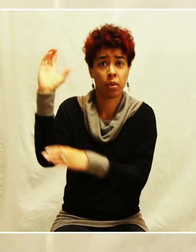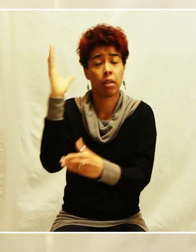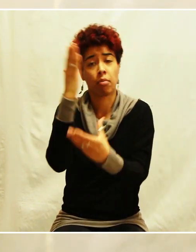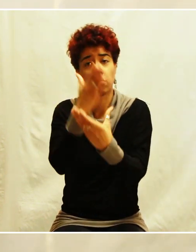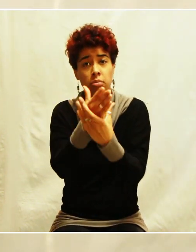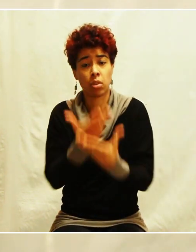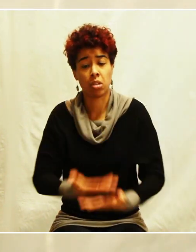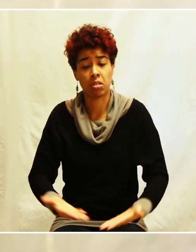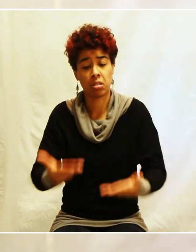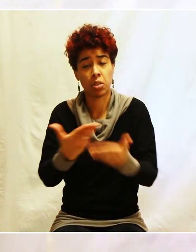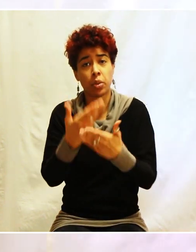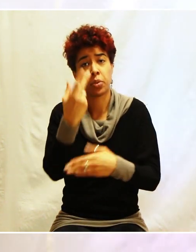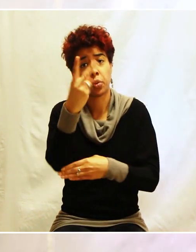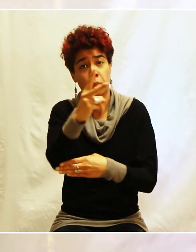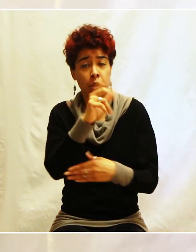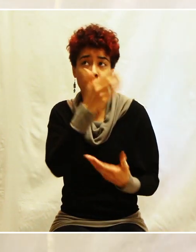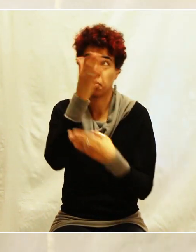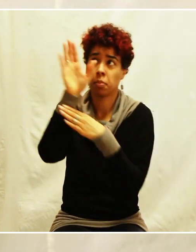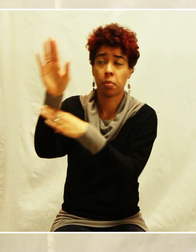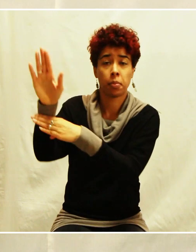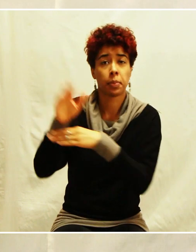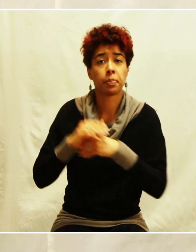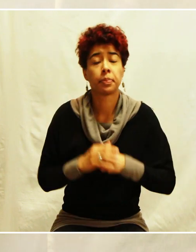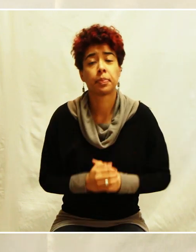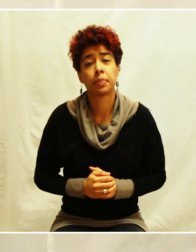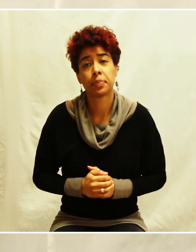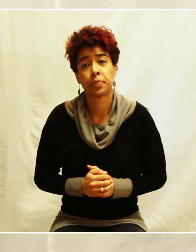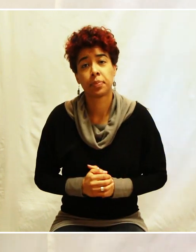intervenir dans les situations que toi tu vas lui présenter.